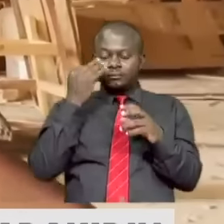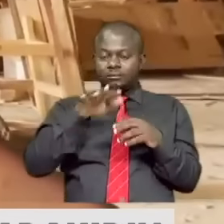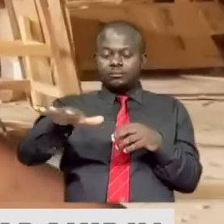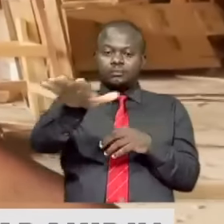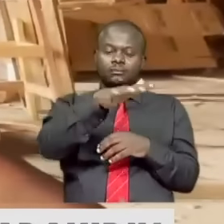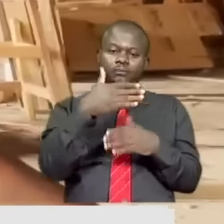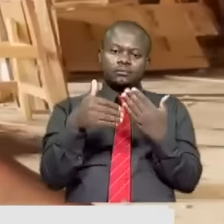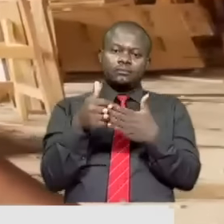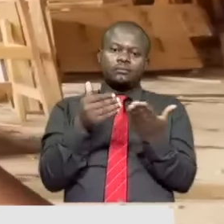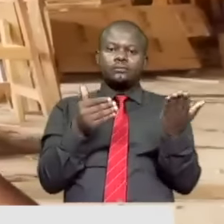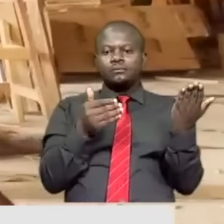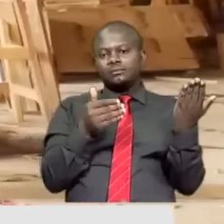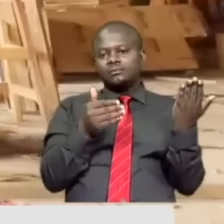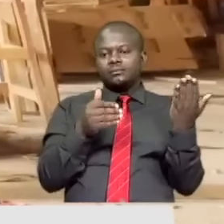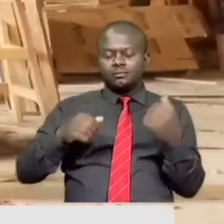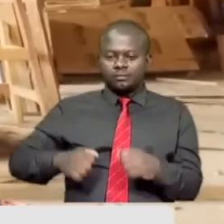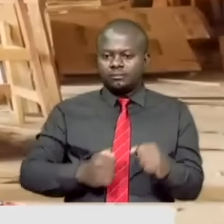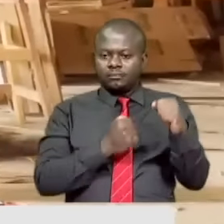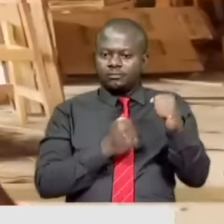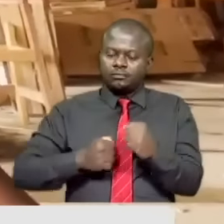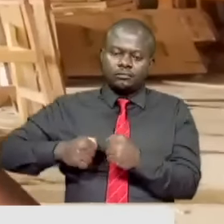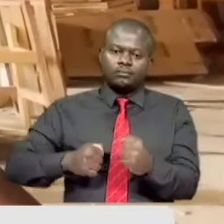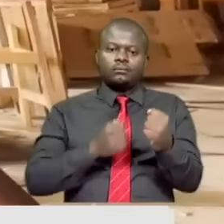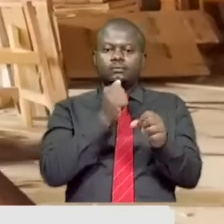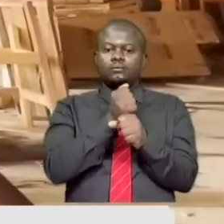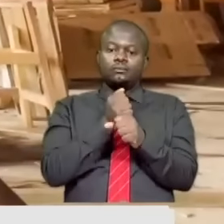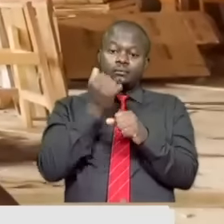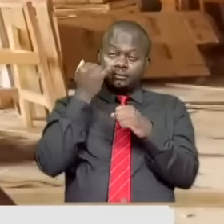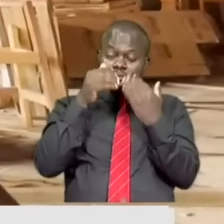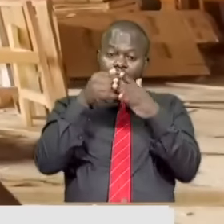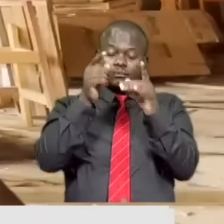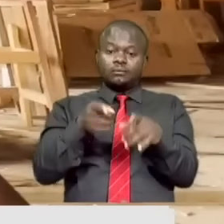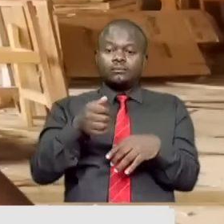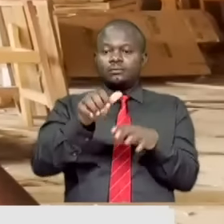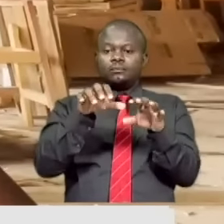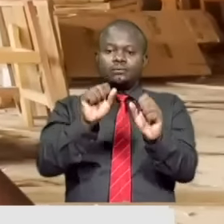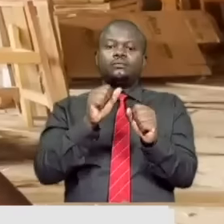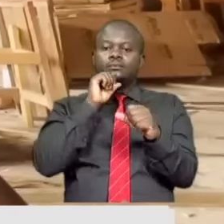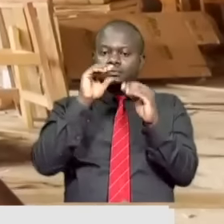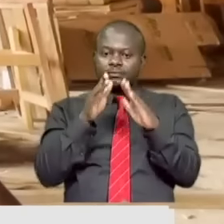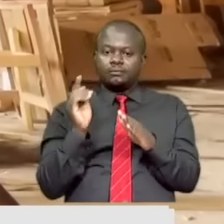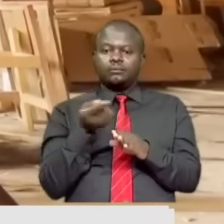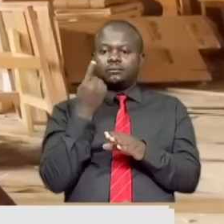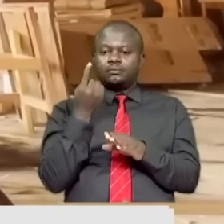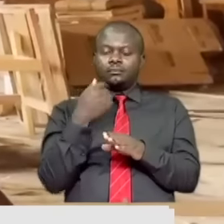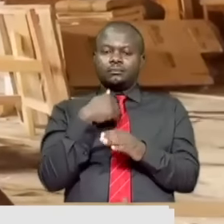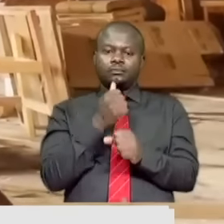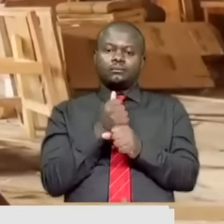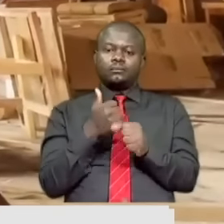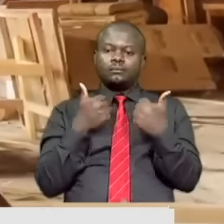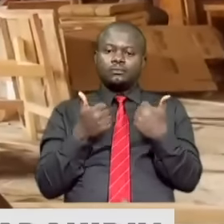amadepo y'imbaho, ka kazi yo kaje abo bantu nibo bahita bagafata. Nta muntu wahangaho ugiye gufata akazi